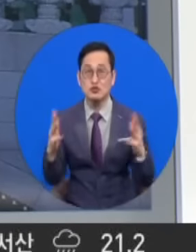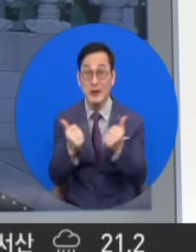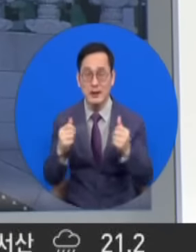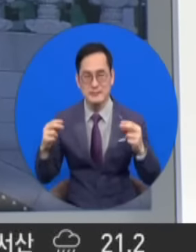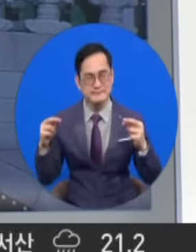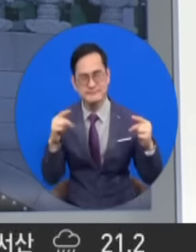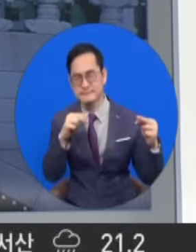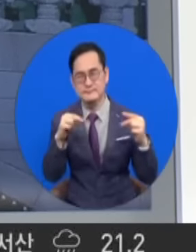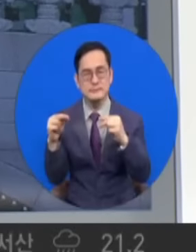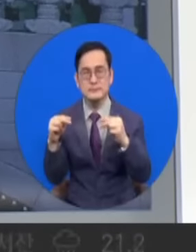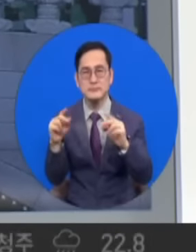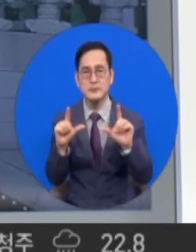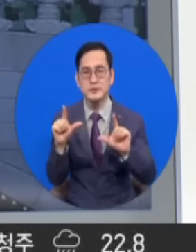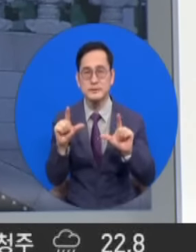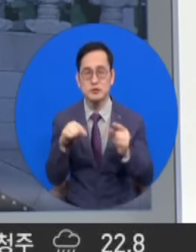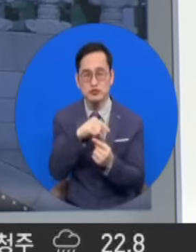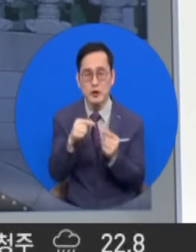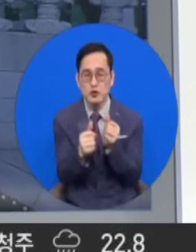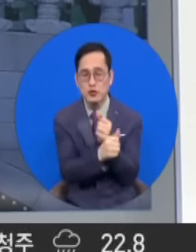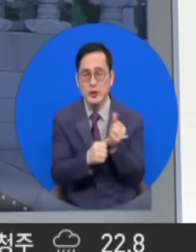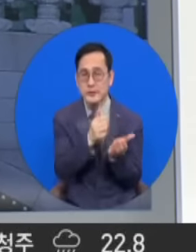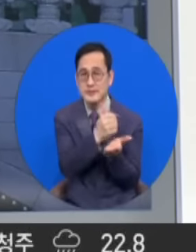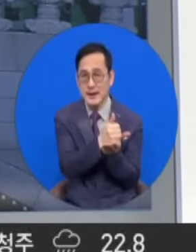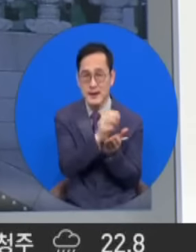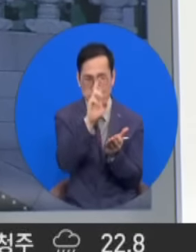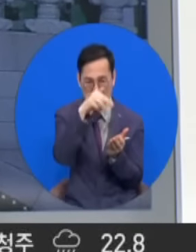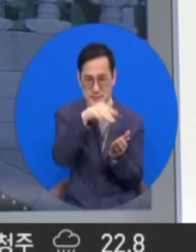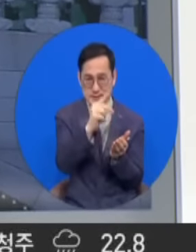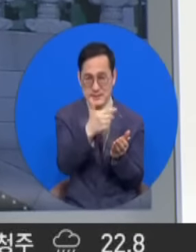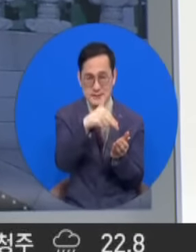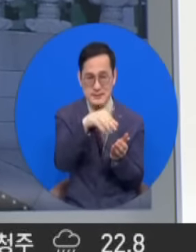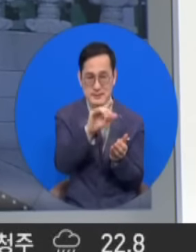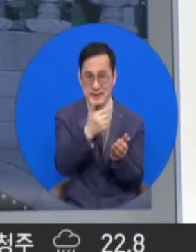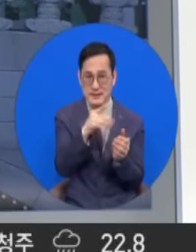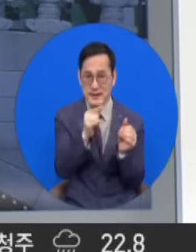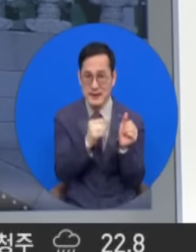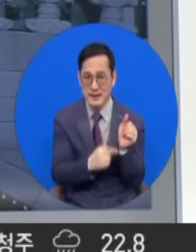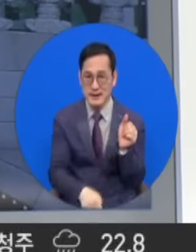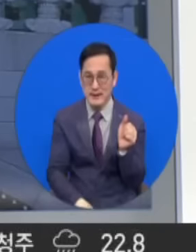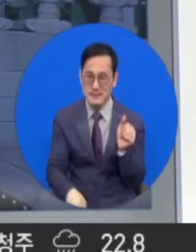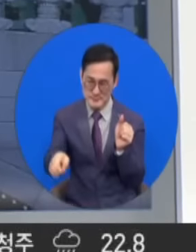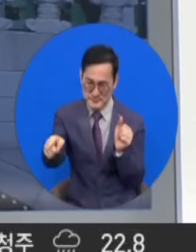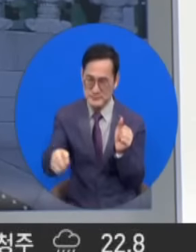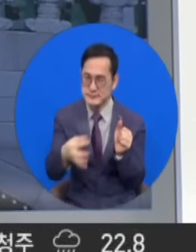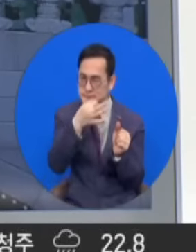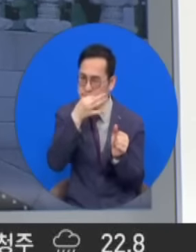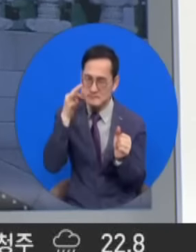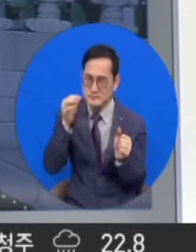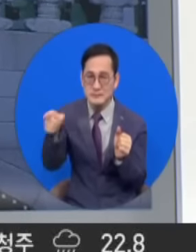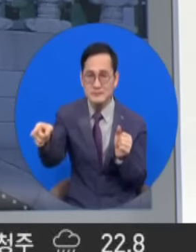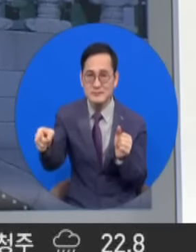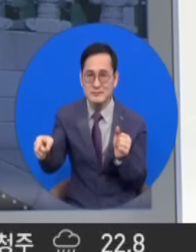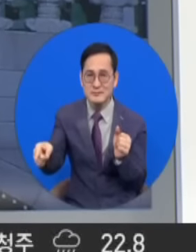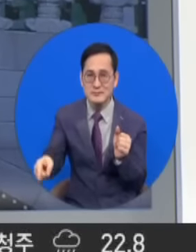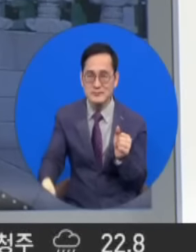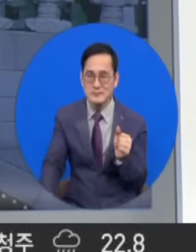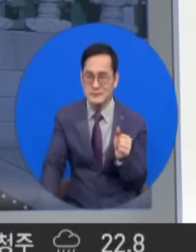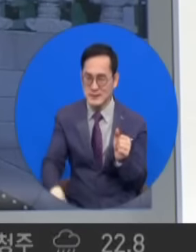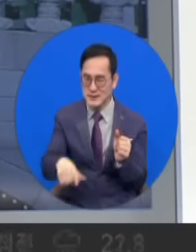있었습니다. 운영위 위원장을 맡고 있는 박찬대 의원이 여당 의원을 향해 입을 닫으라라고 표현한